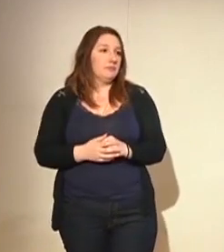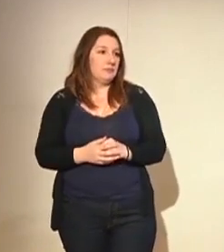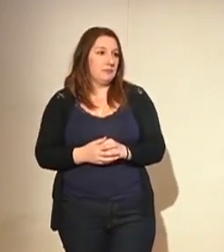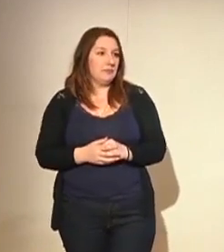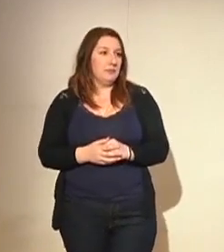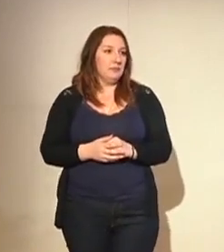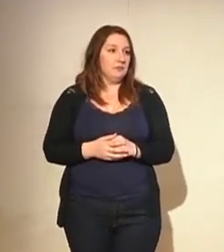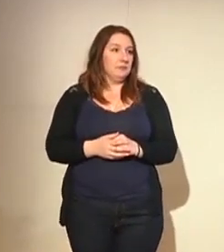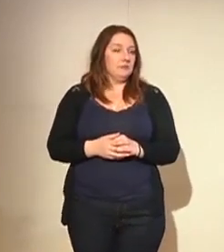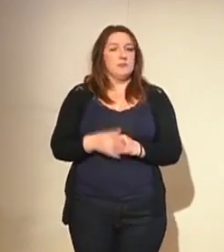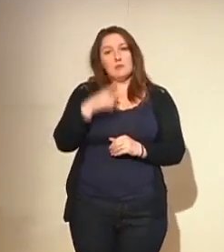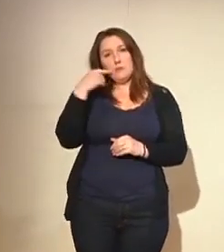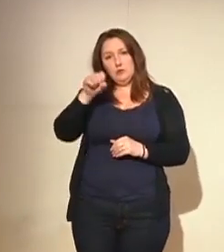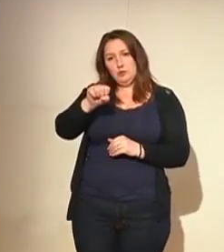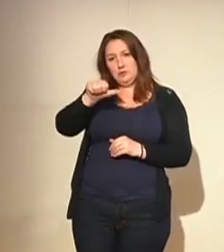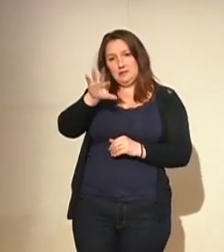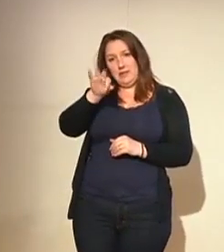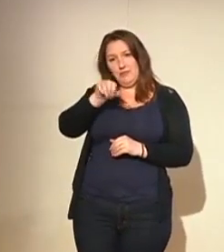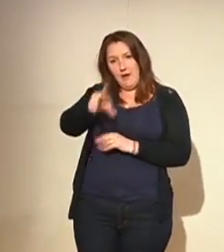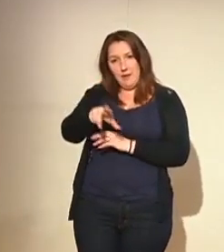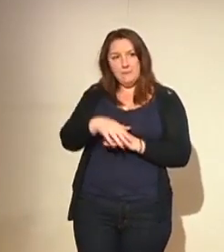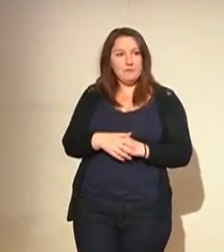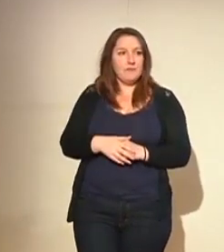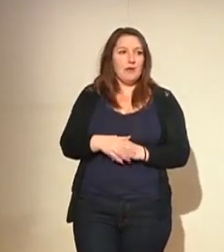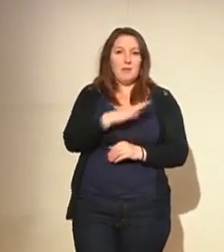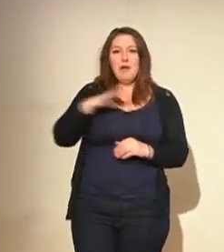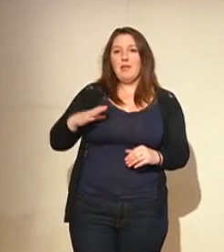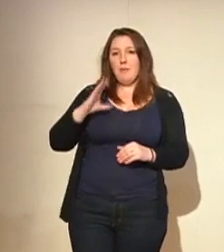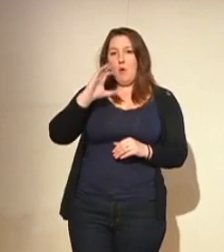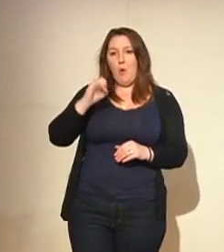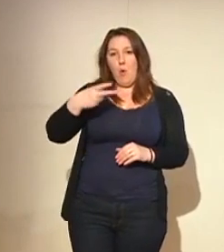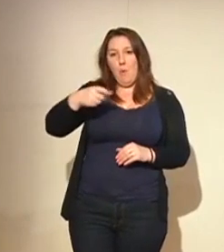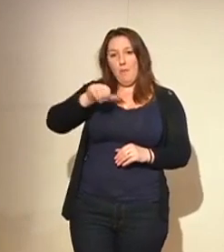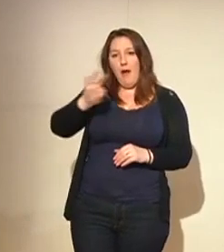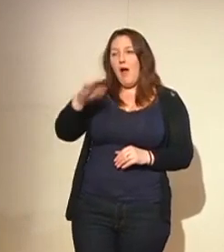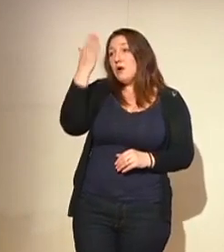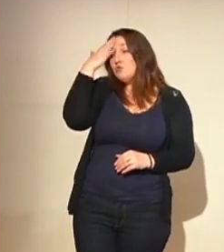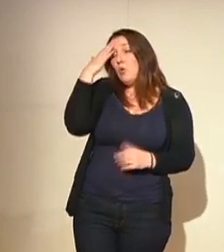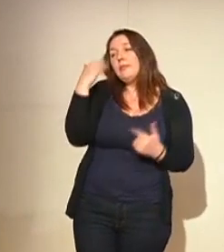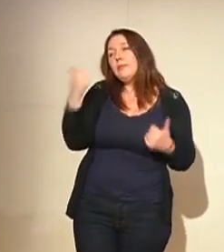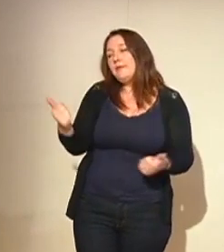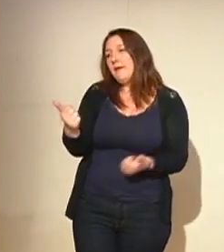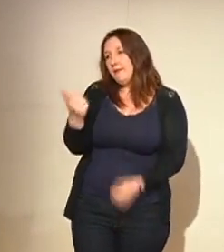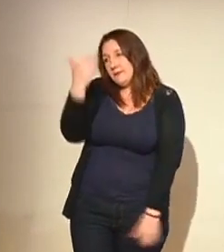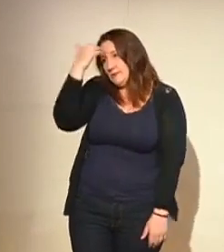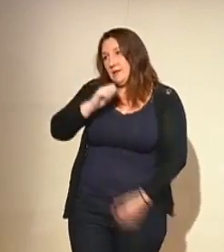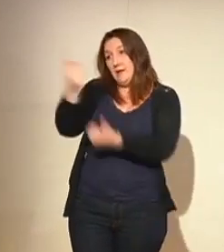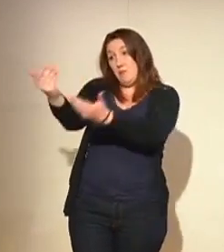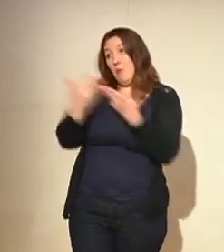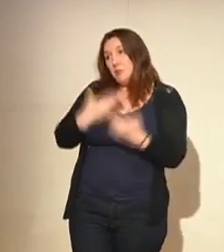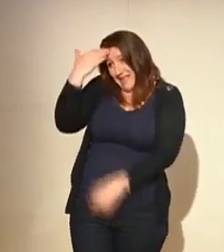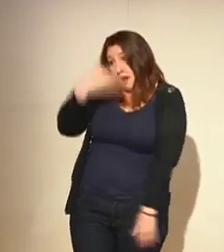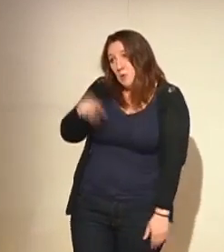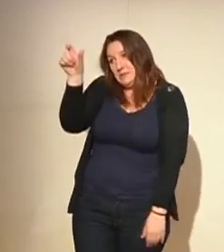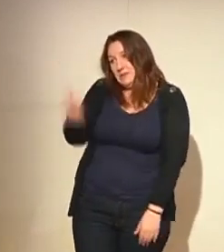soir monsieur Safar je connais trop bien madame compara pour savoir que ce qu'elle propose et elle le sait très bien n'est pas de